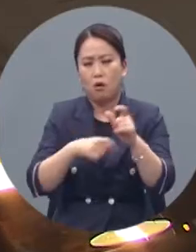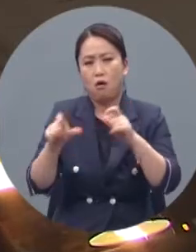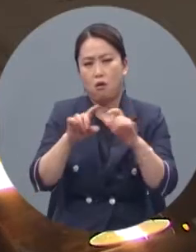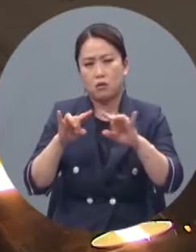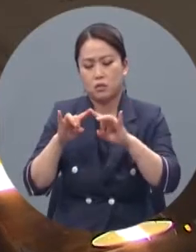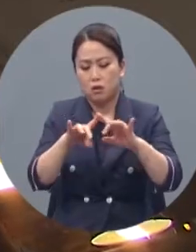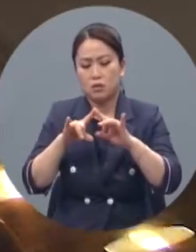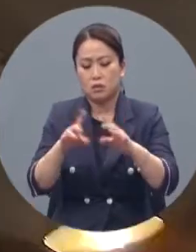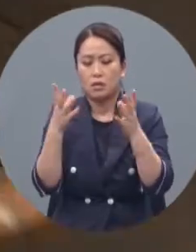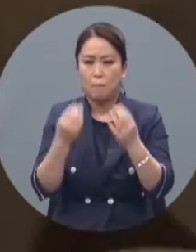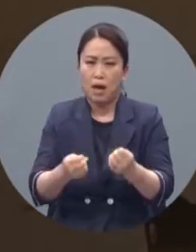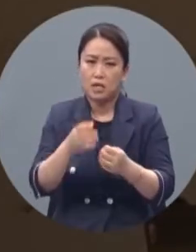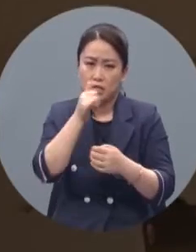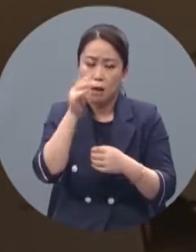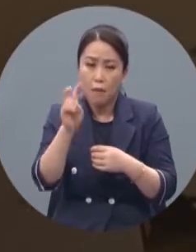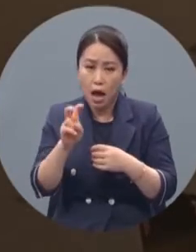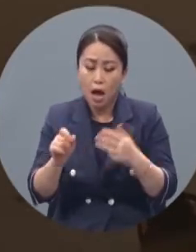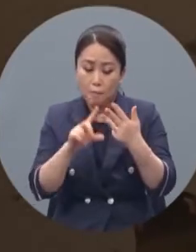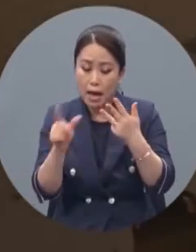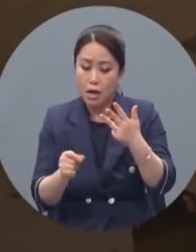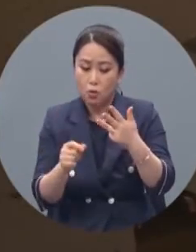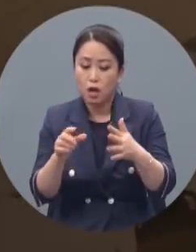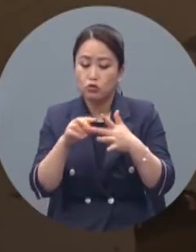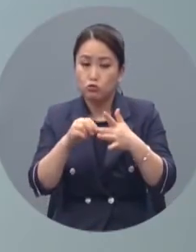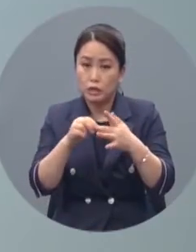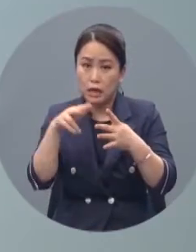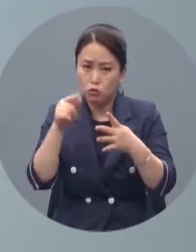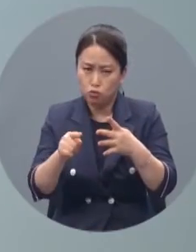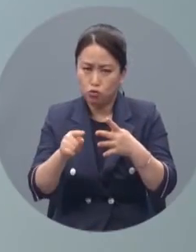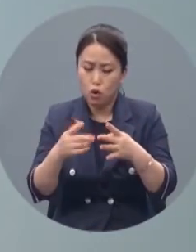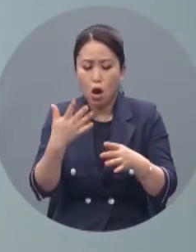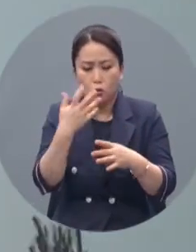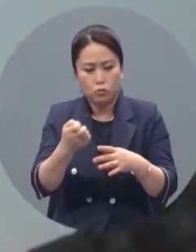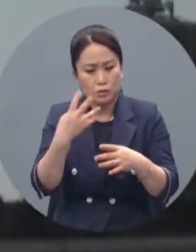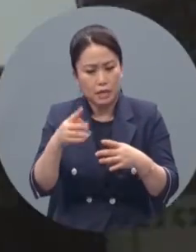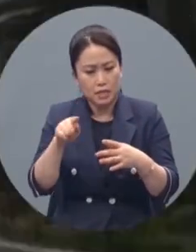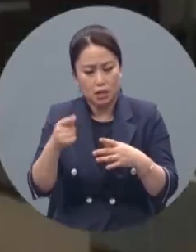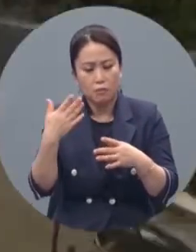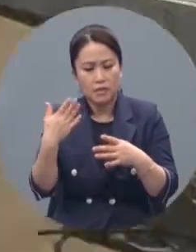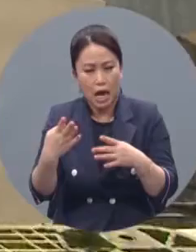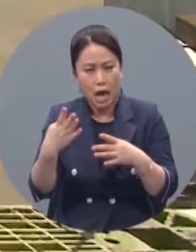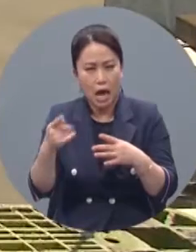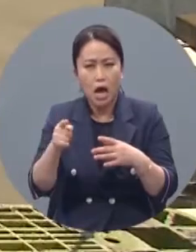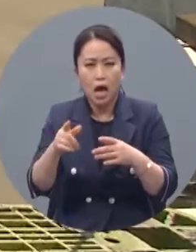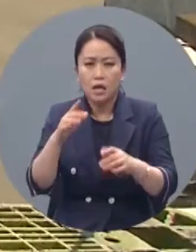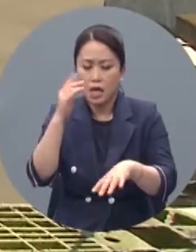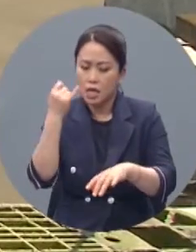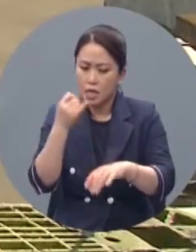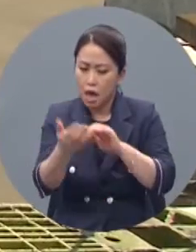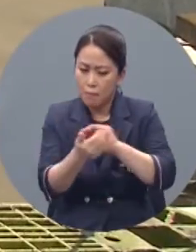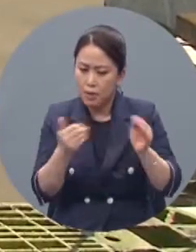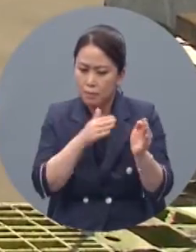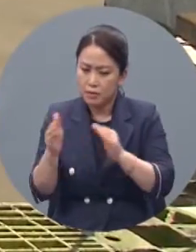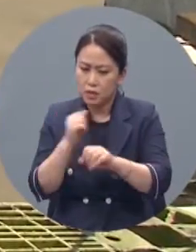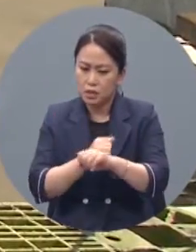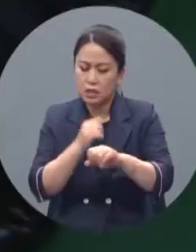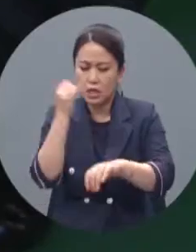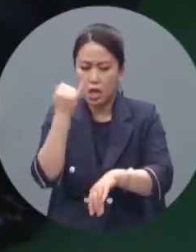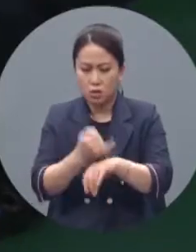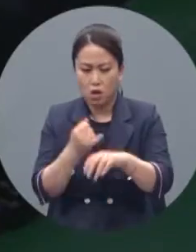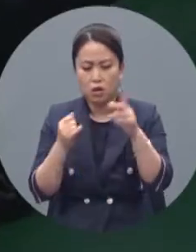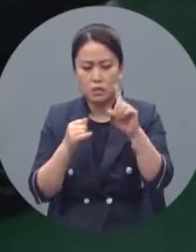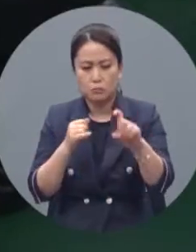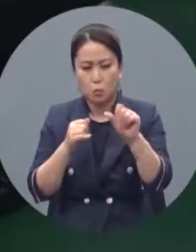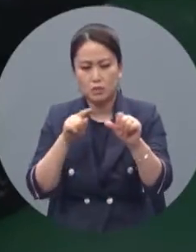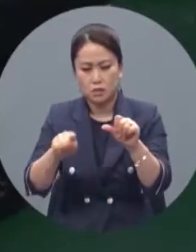둘째 주 최대 전력 수요가 94.4기가와트, 예비율은 최저 5.1% 수준까지 내려갈 것으로 예측하고